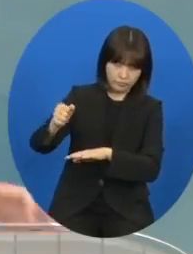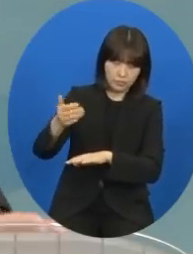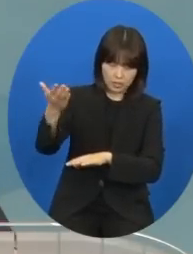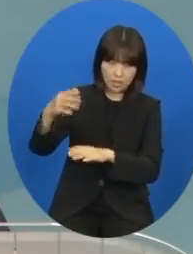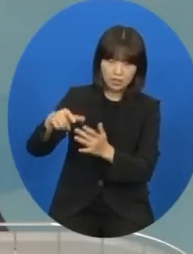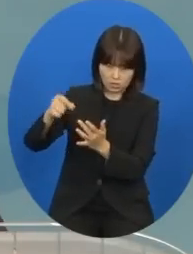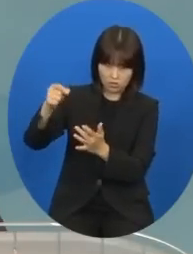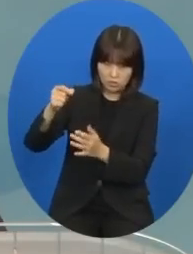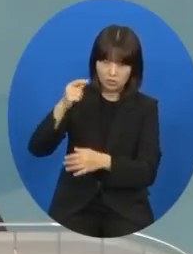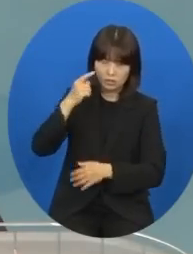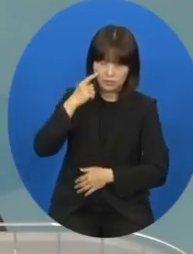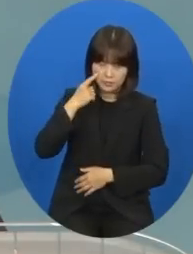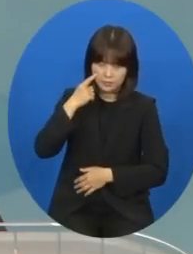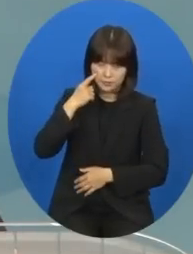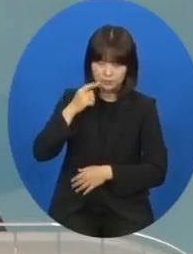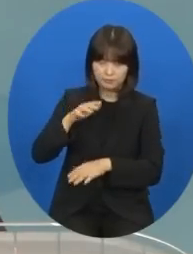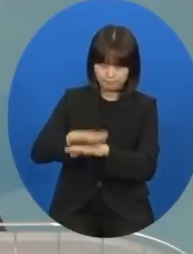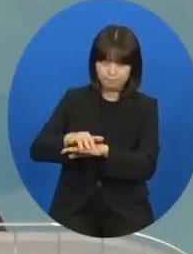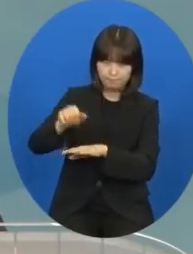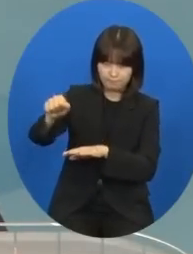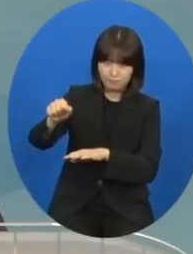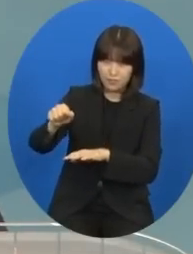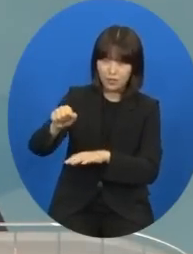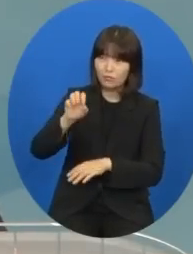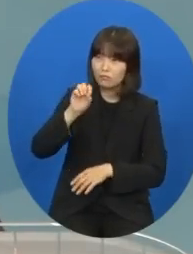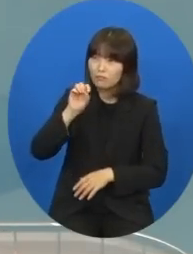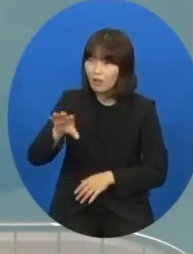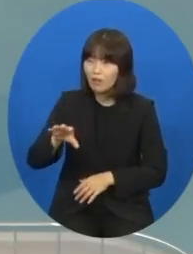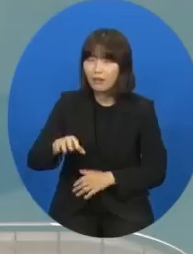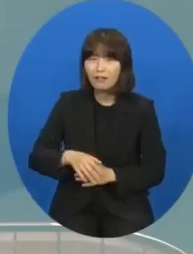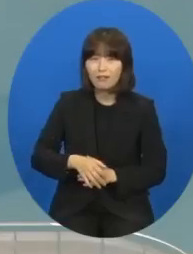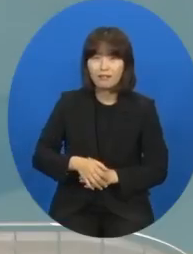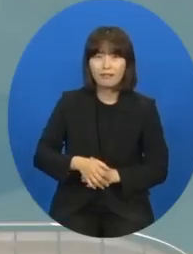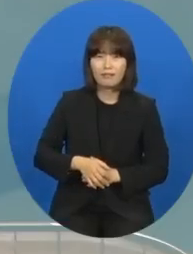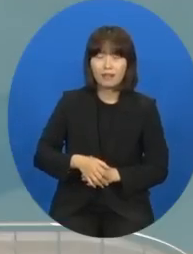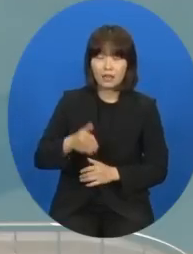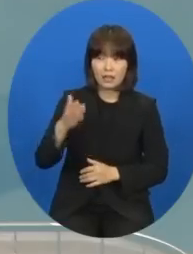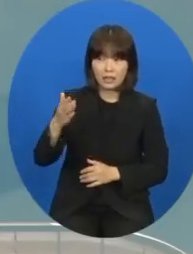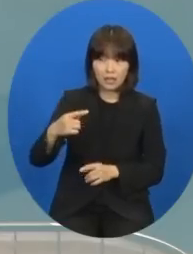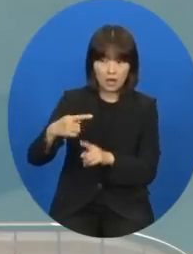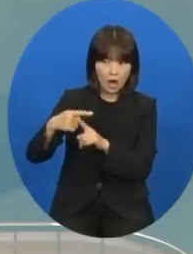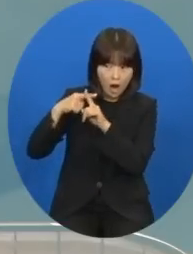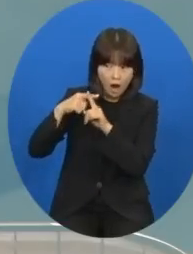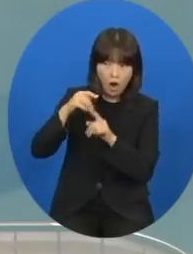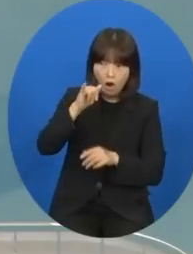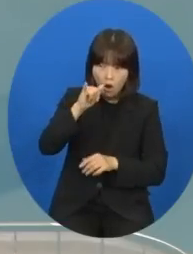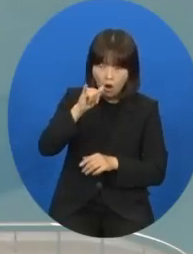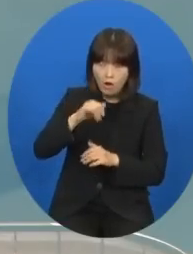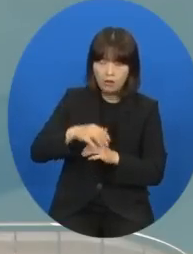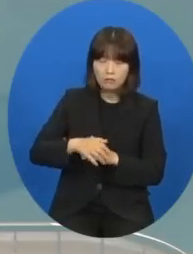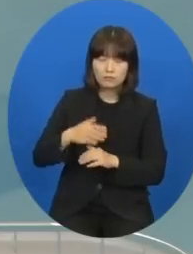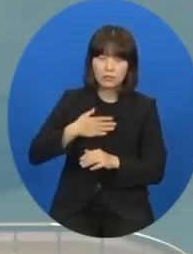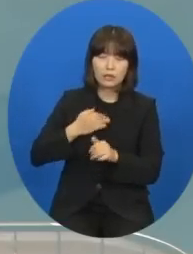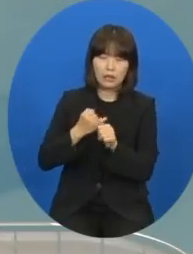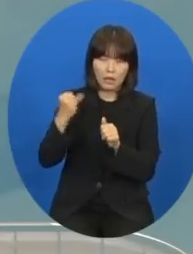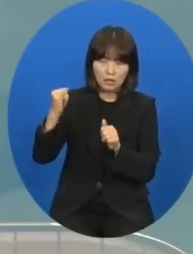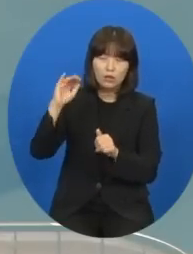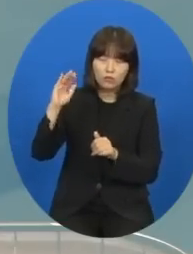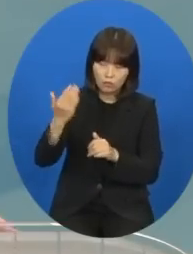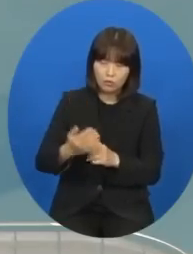세상에 이런 프로포즈도 없지요. 네. 당신이 각오가 되면 그냥 내 아내가